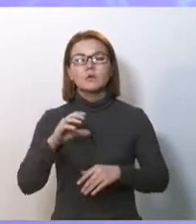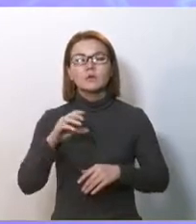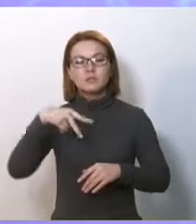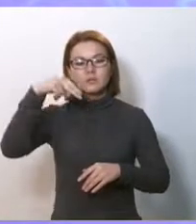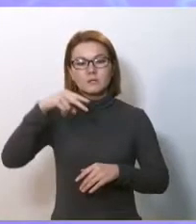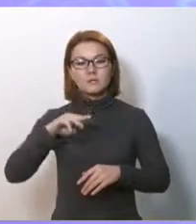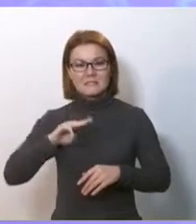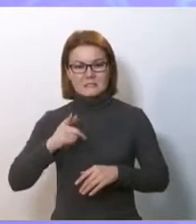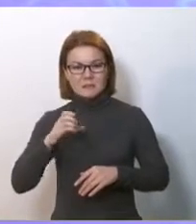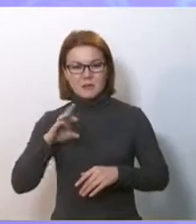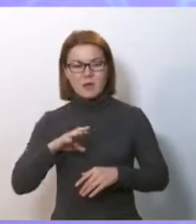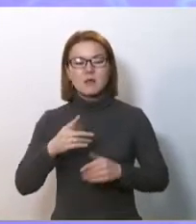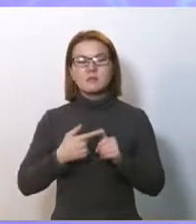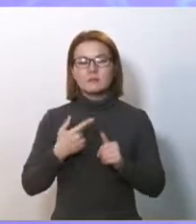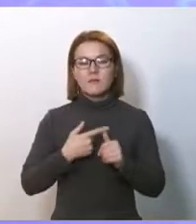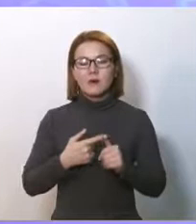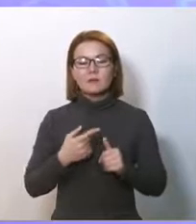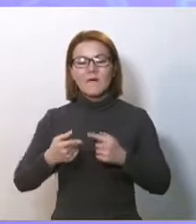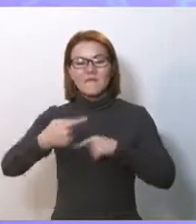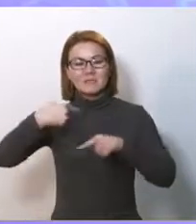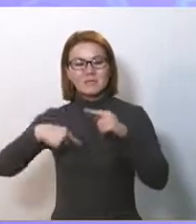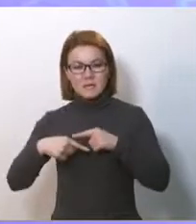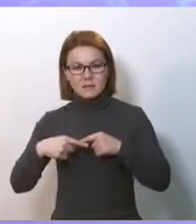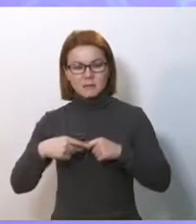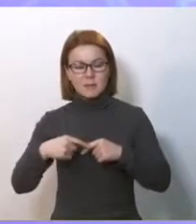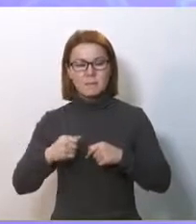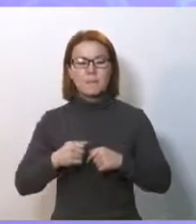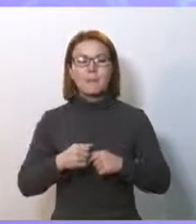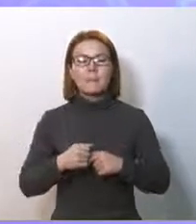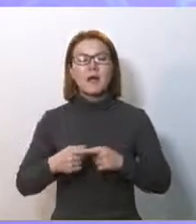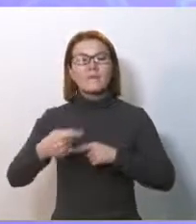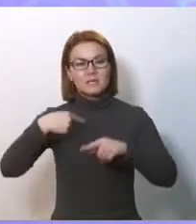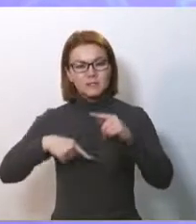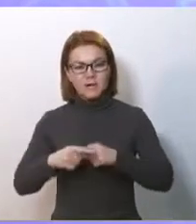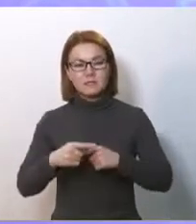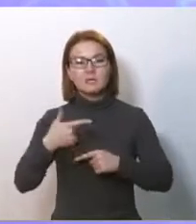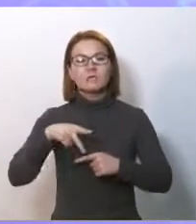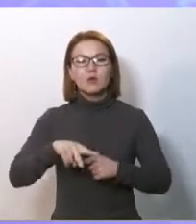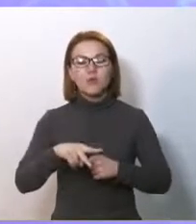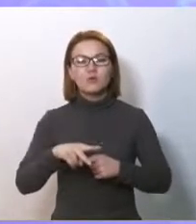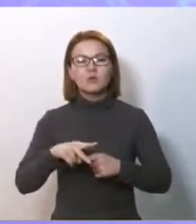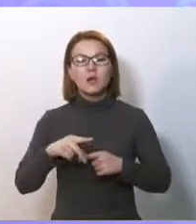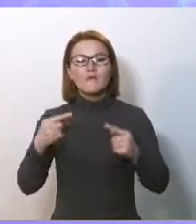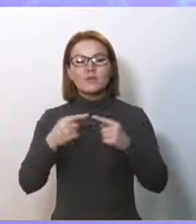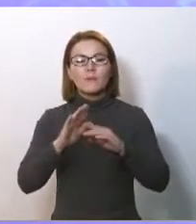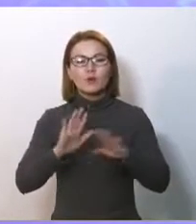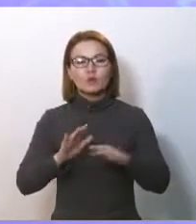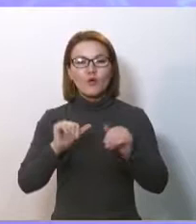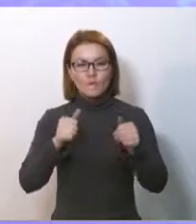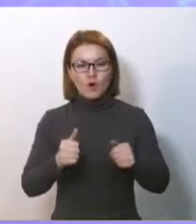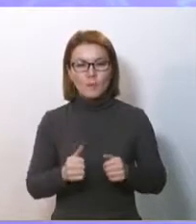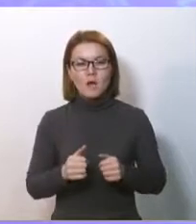«ся» называются возвратными. Возвратные глаголы в неопределенной